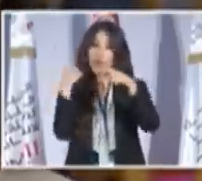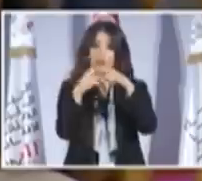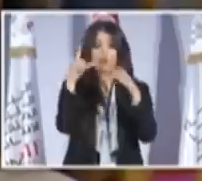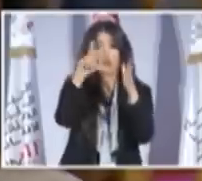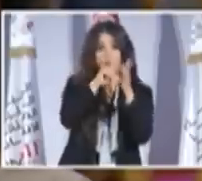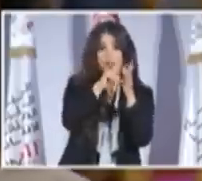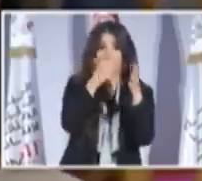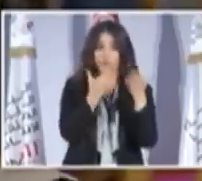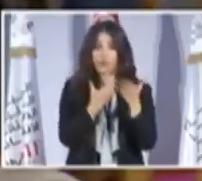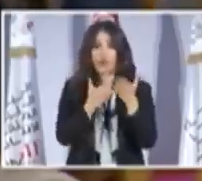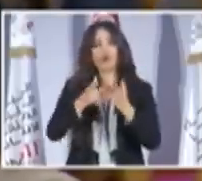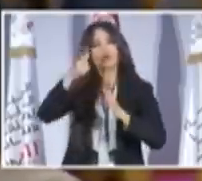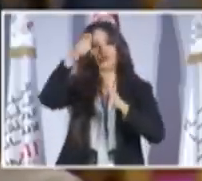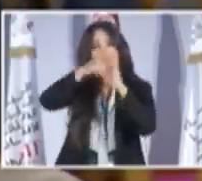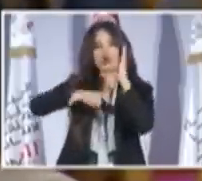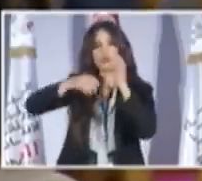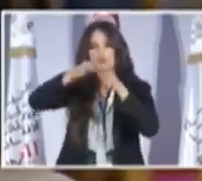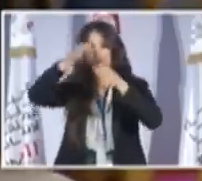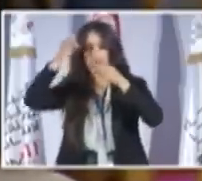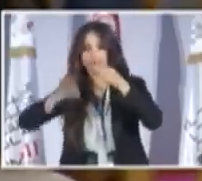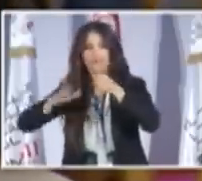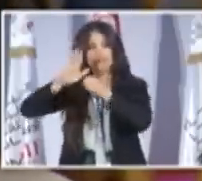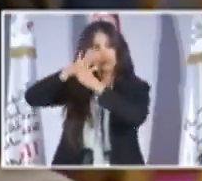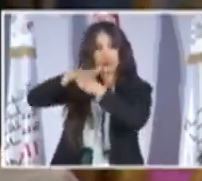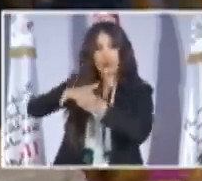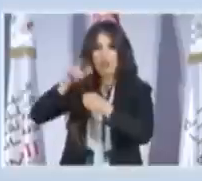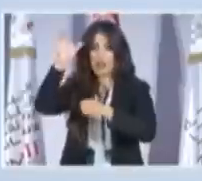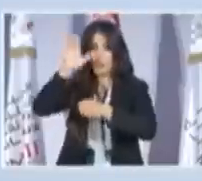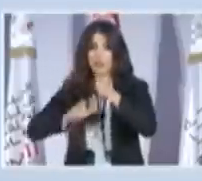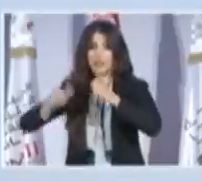نتائج جزئيه او كليه لهذا المترشح